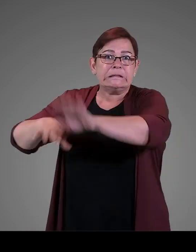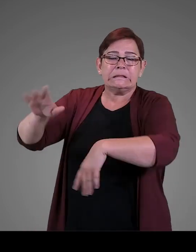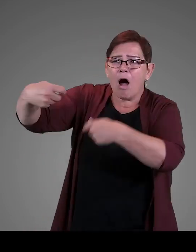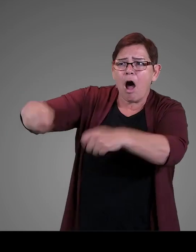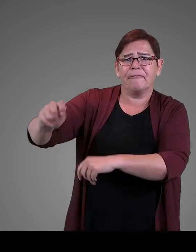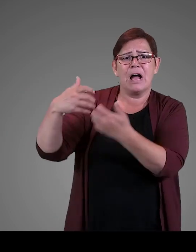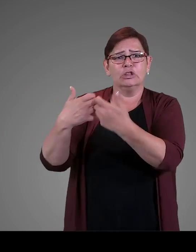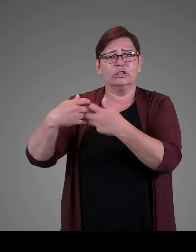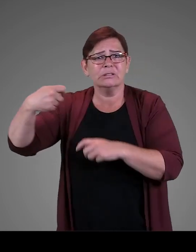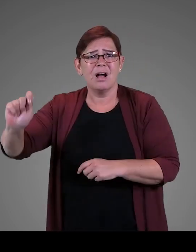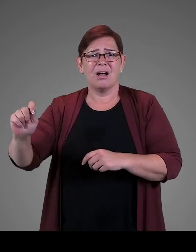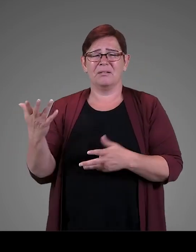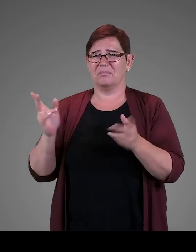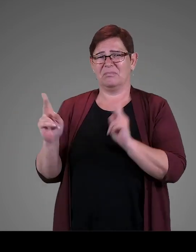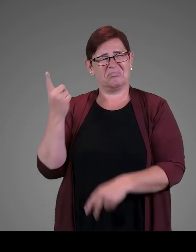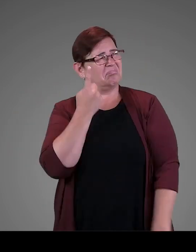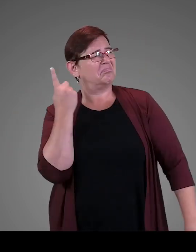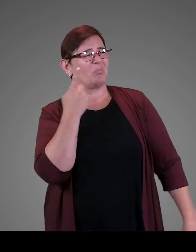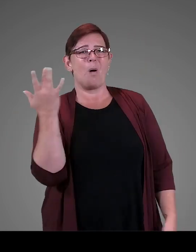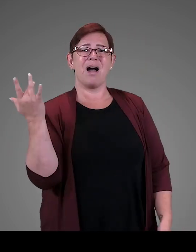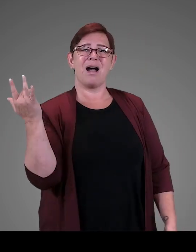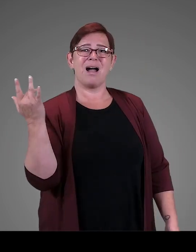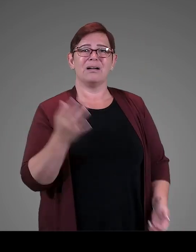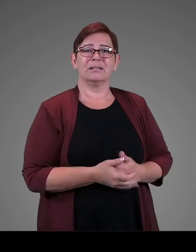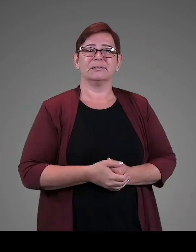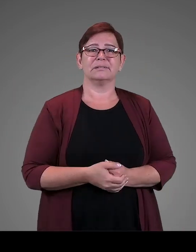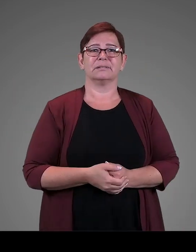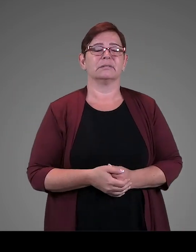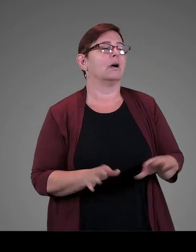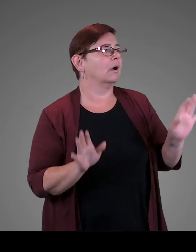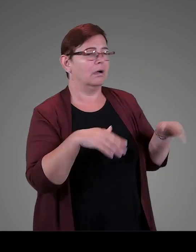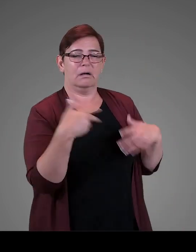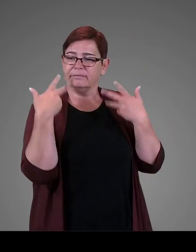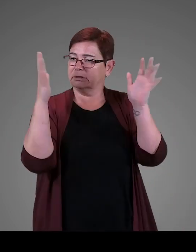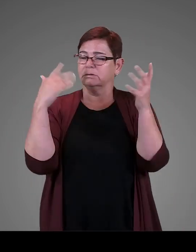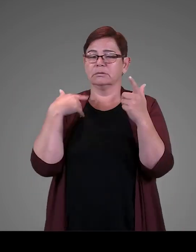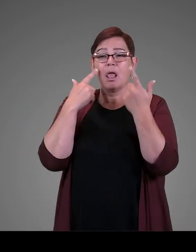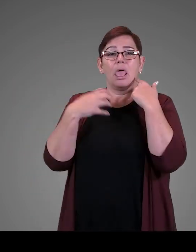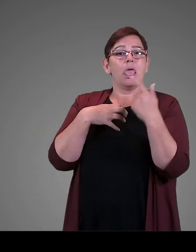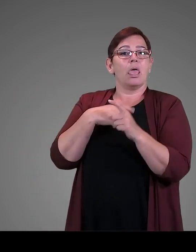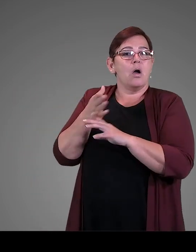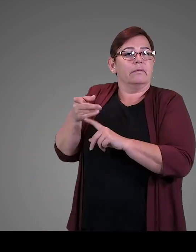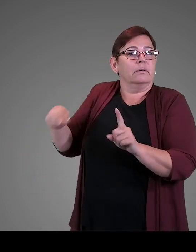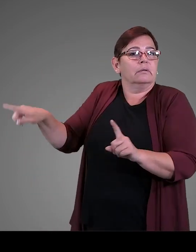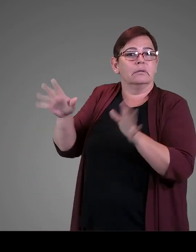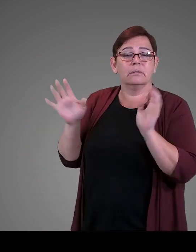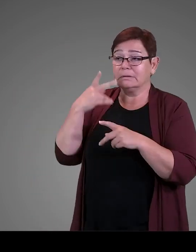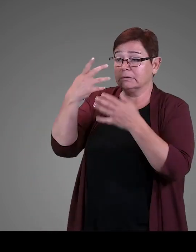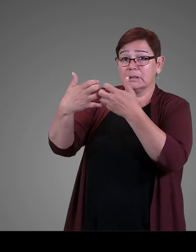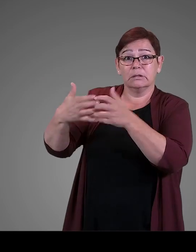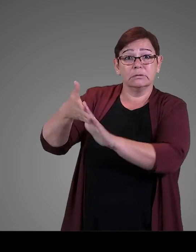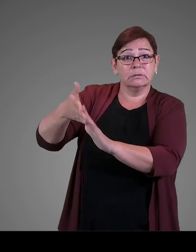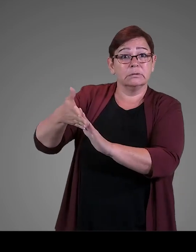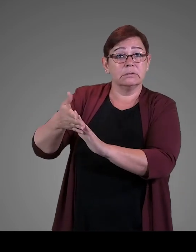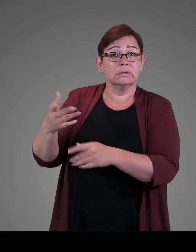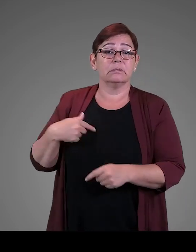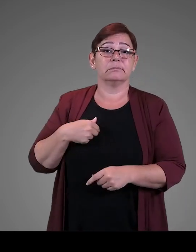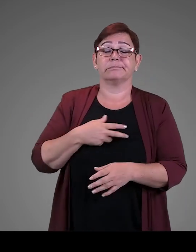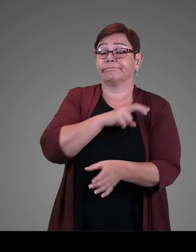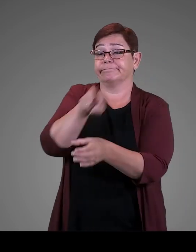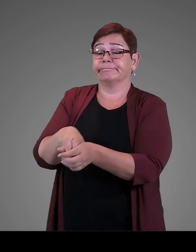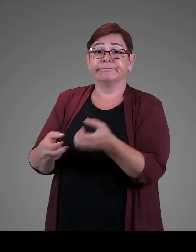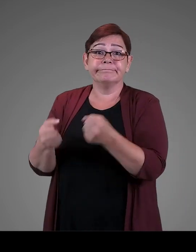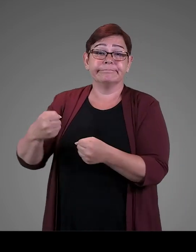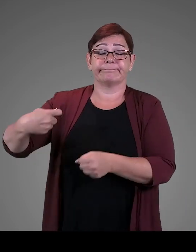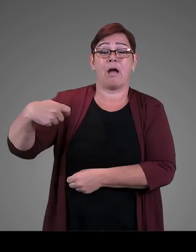arrêté de me frustrer. En fait, c'est la différence entre chialer, s'indigner puis se frustrer. Je pense que